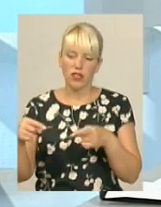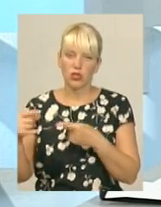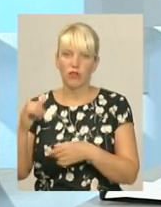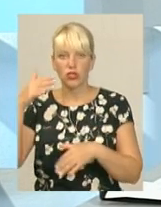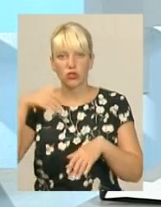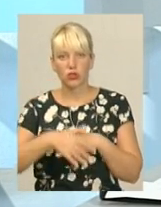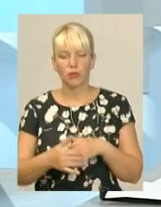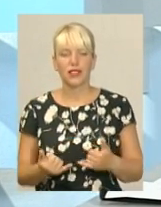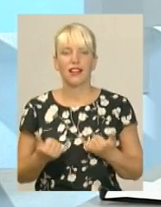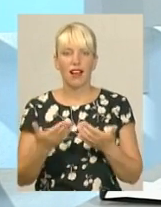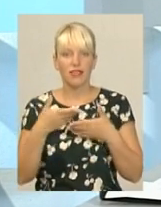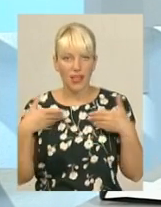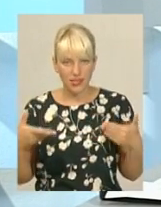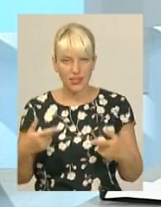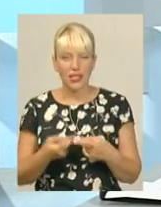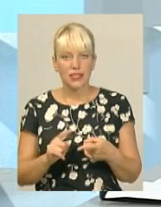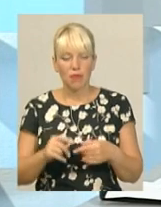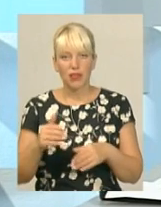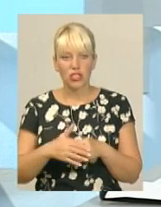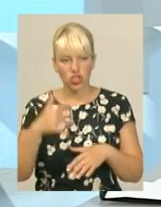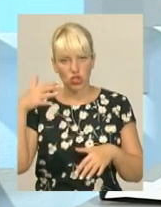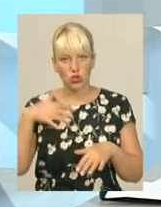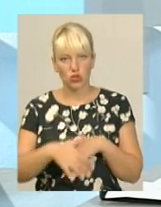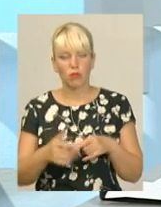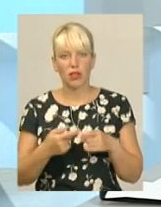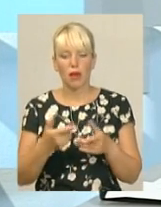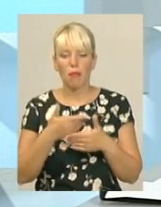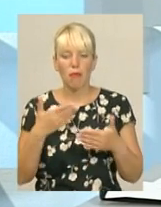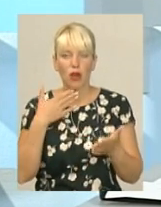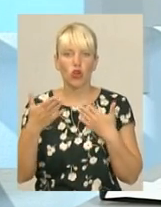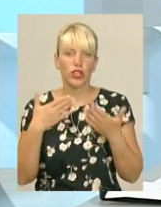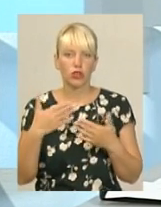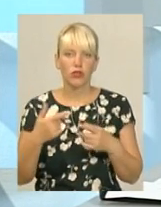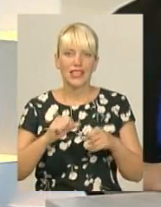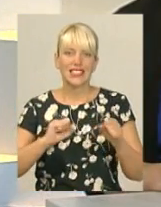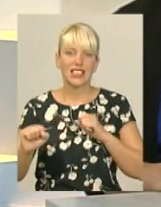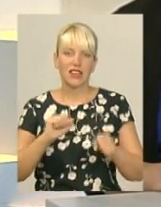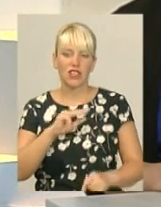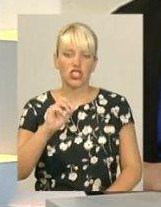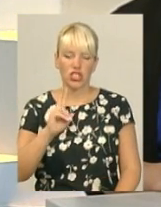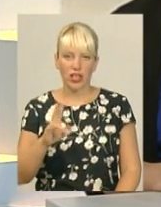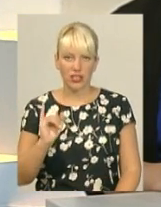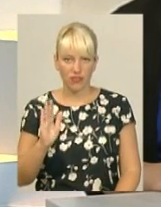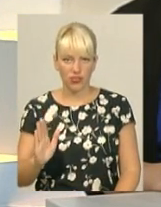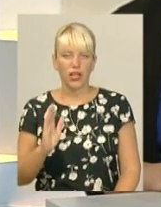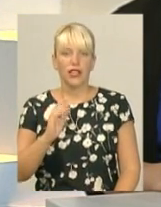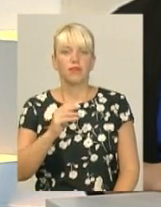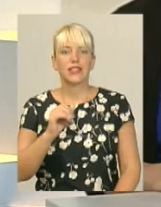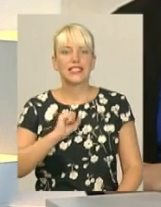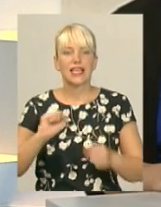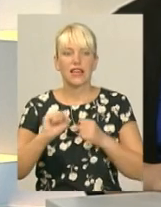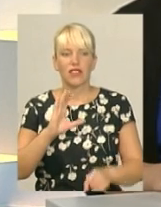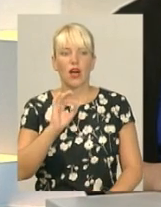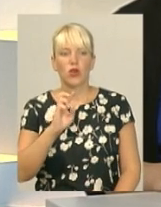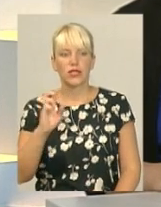зрозуміти. Для нас саме ближче і зрозуміло. Ми контактуємо з керівниками ЖЕКів, з керівниками